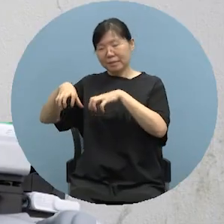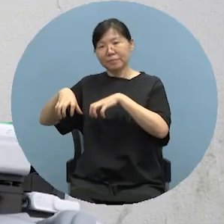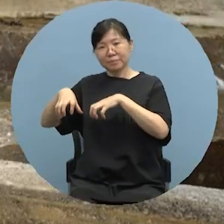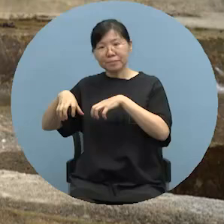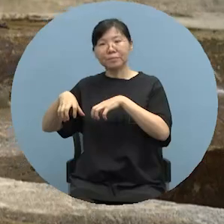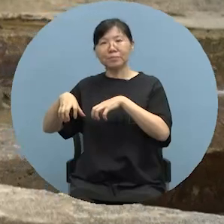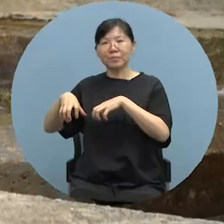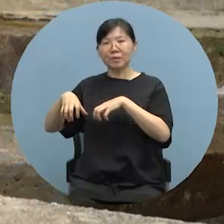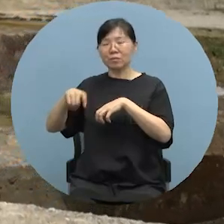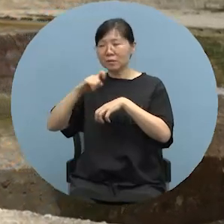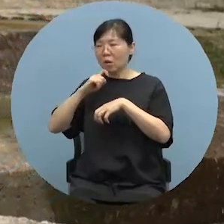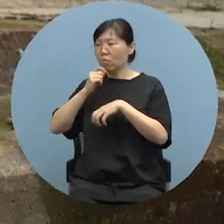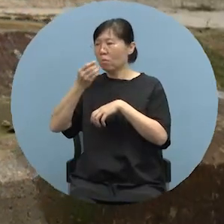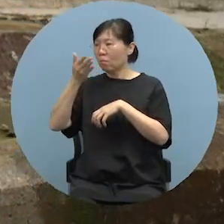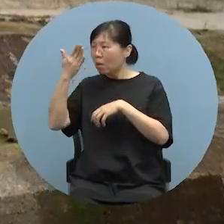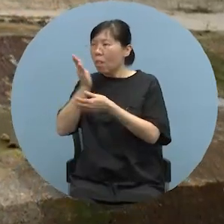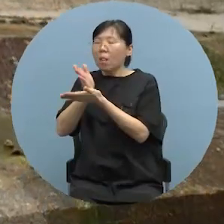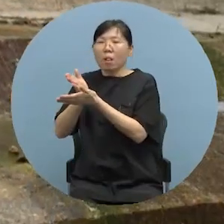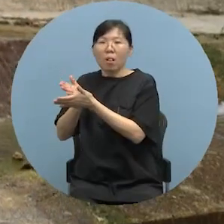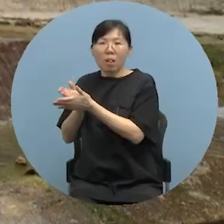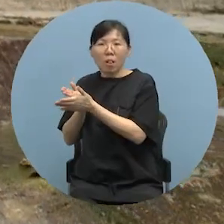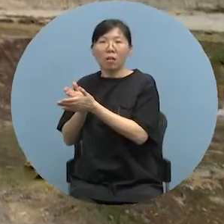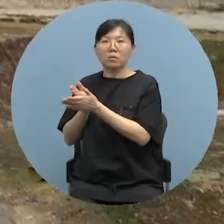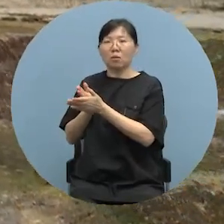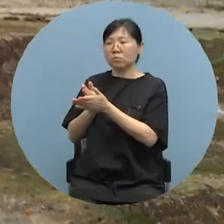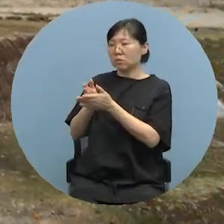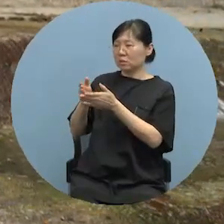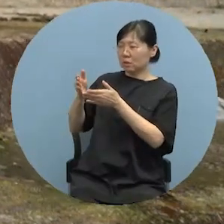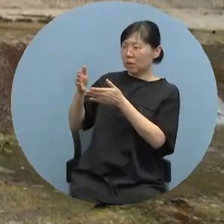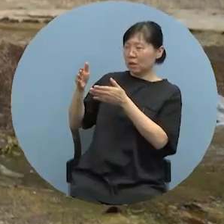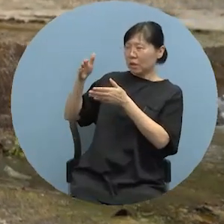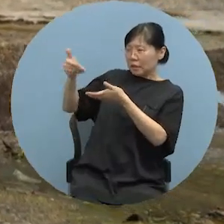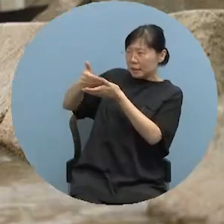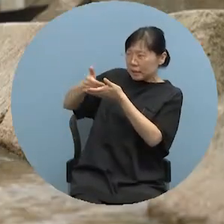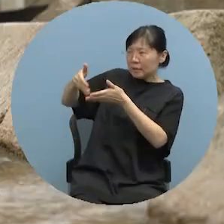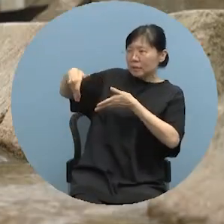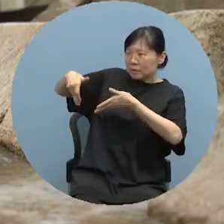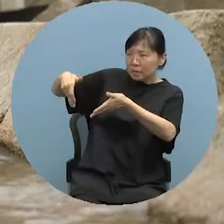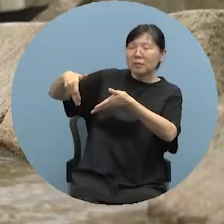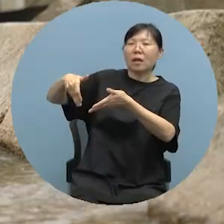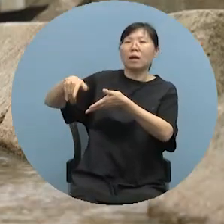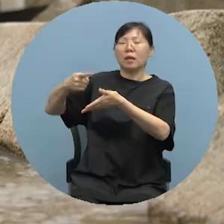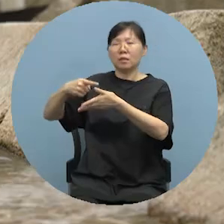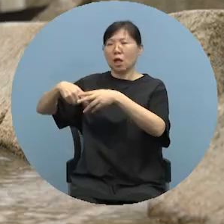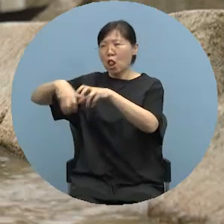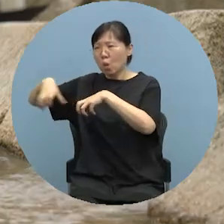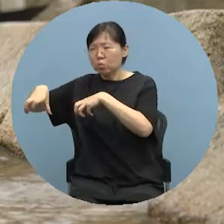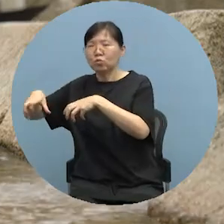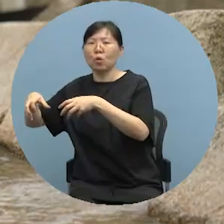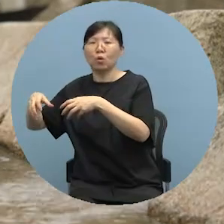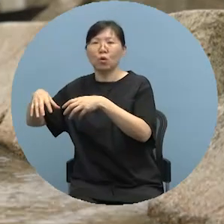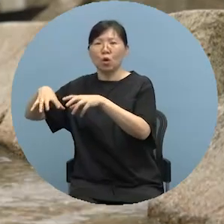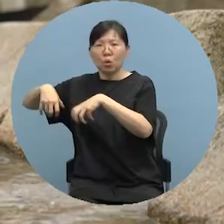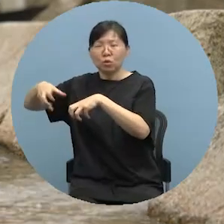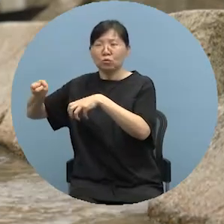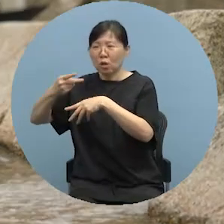械狗咧，學多幾種唔同嘅味道。包括一些後巷的油煙味、農場的味道、特別的河道